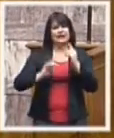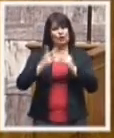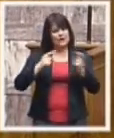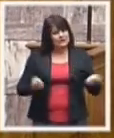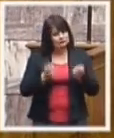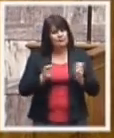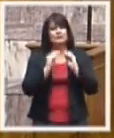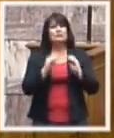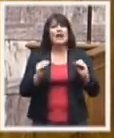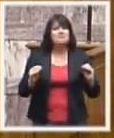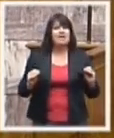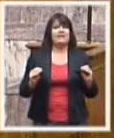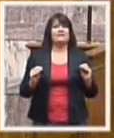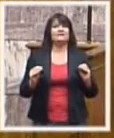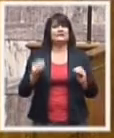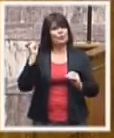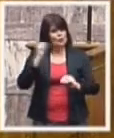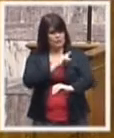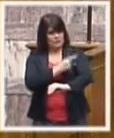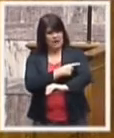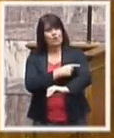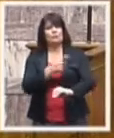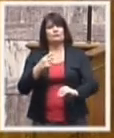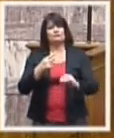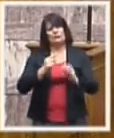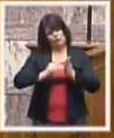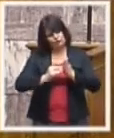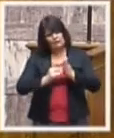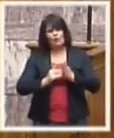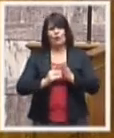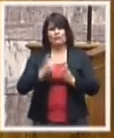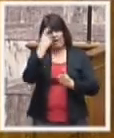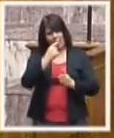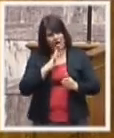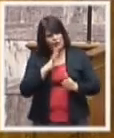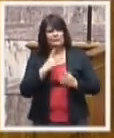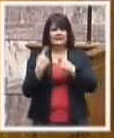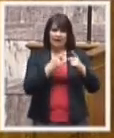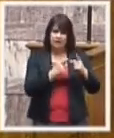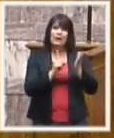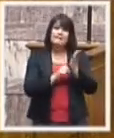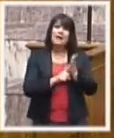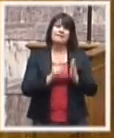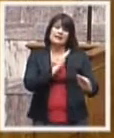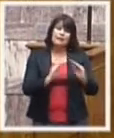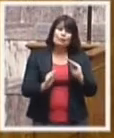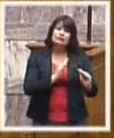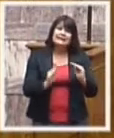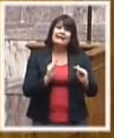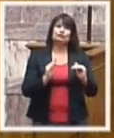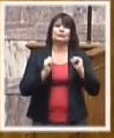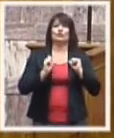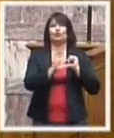την εκπαίδευση και εξέλιξη των στελεχών μέσα στις τουριστικές μονάδες, να διαμορφώσει και να διαφημίσει, αλλά και να διαφυλάξει το τουριστικό προϊόν της.